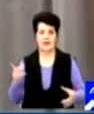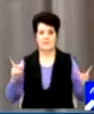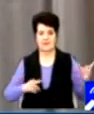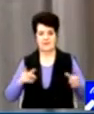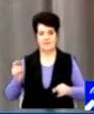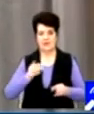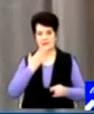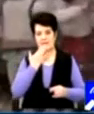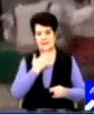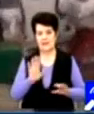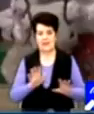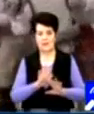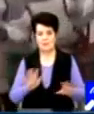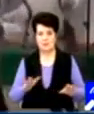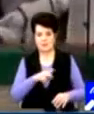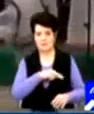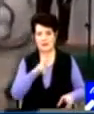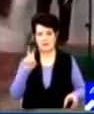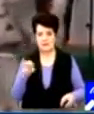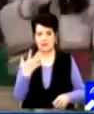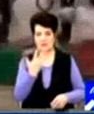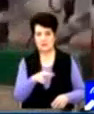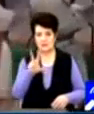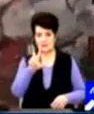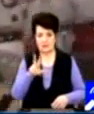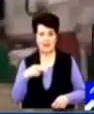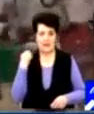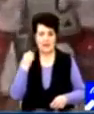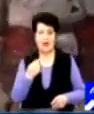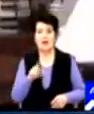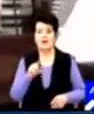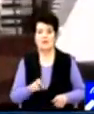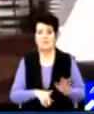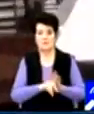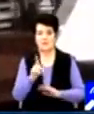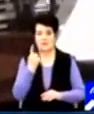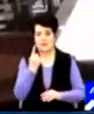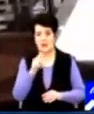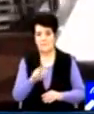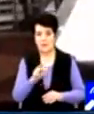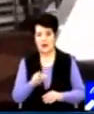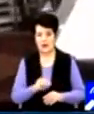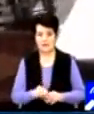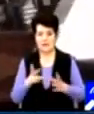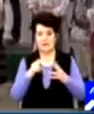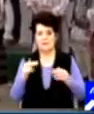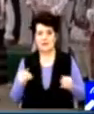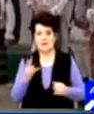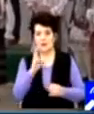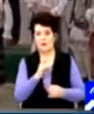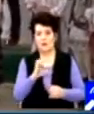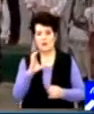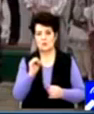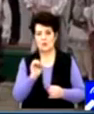Festivalul Internațional de Muzică Mărțișor, ajuns la cea de-a 53-a ediție, a fost inaugurat pe 1 martie la Palatul Național Nicolae Sulac